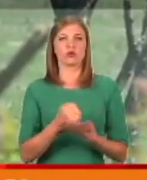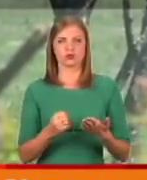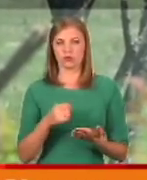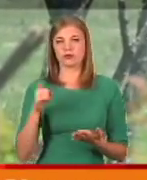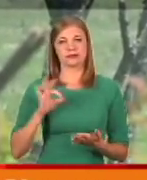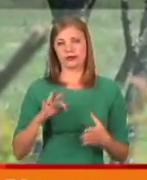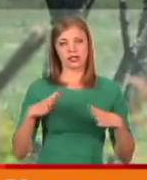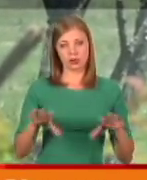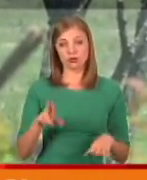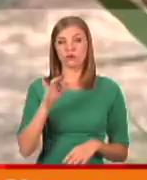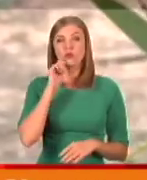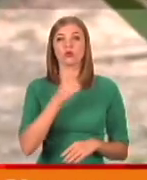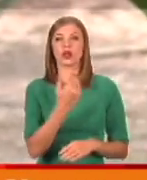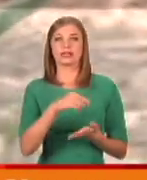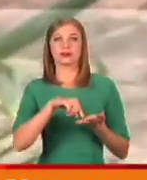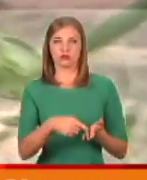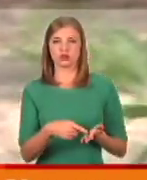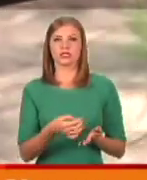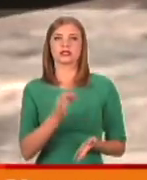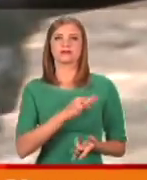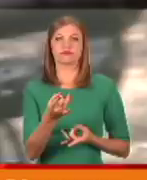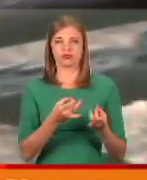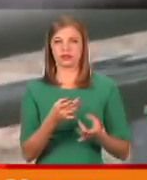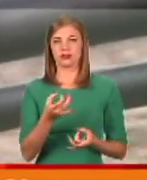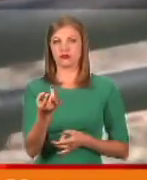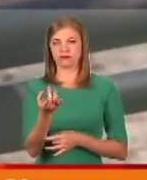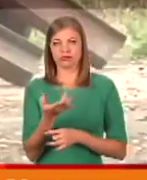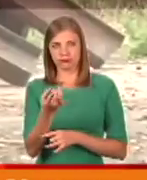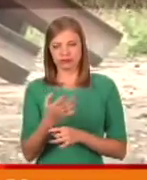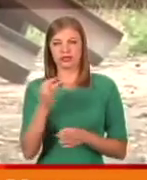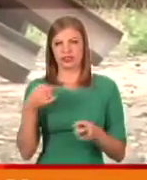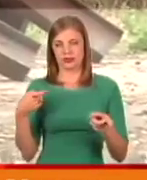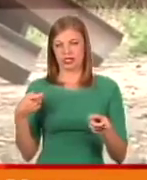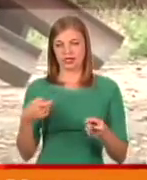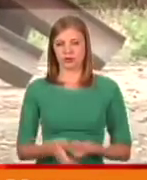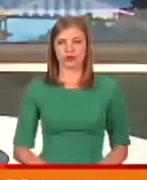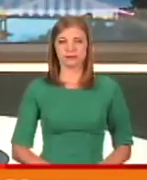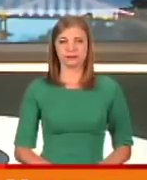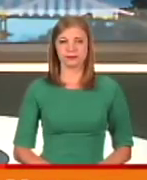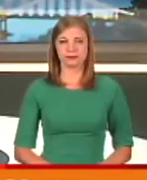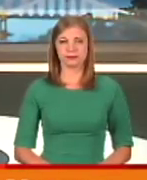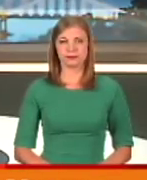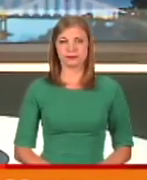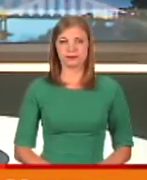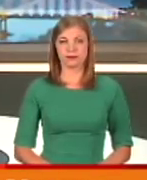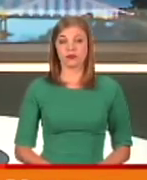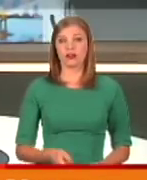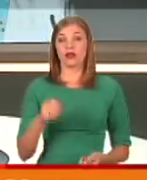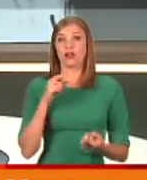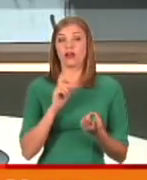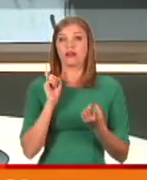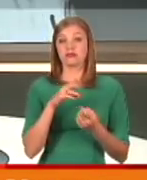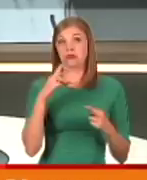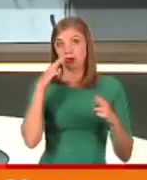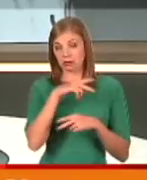окупанти не застосовували. По українських позиціях гатив із гранатометів та стрілецької зброї. Мимохідь